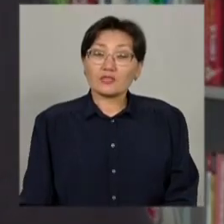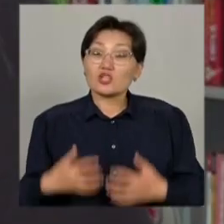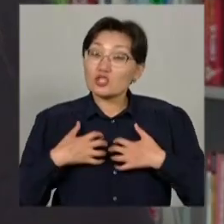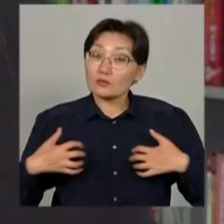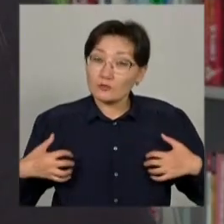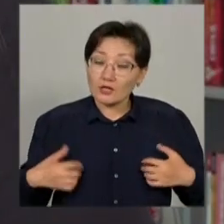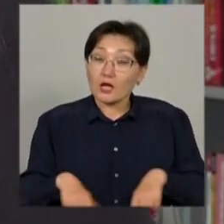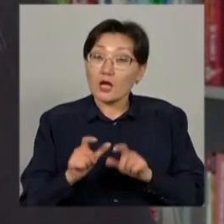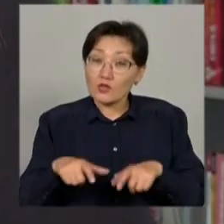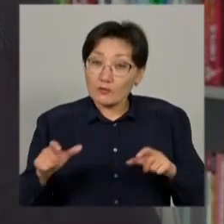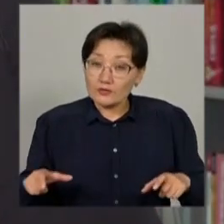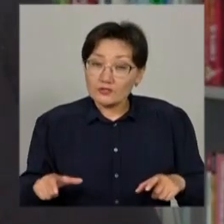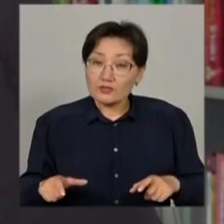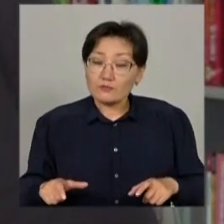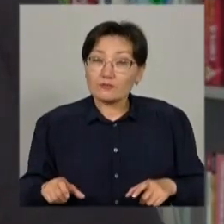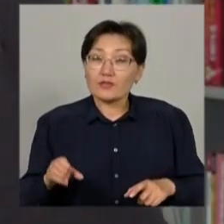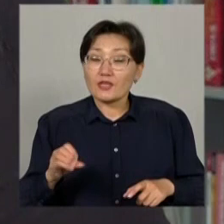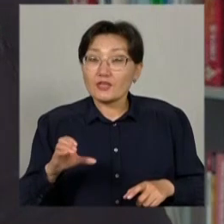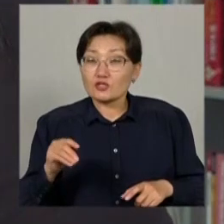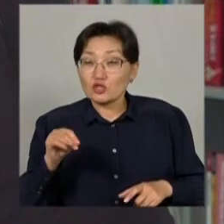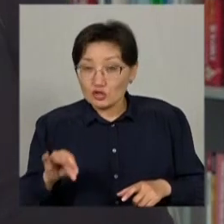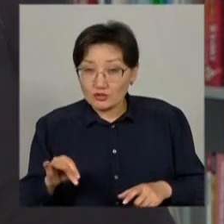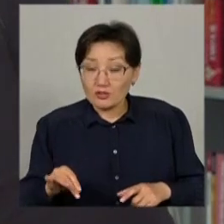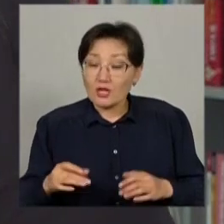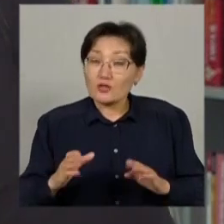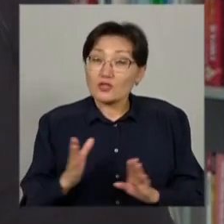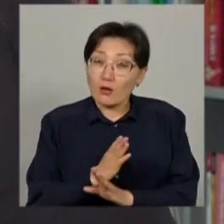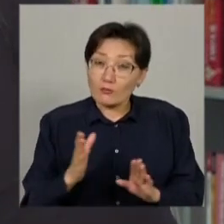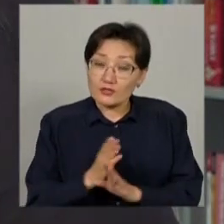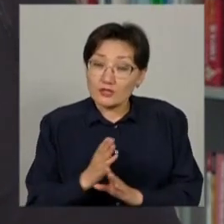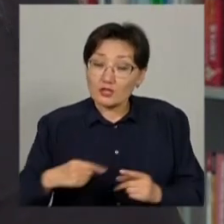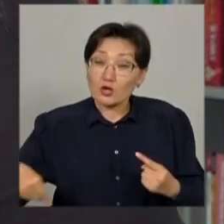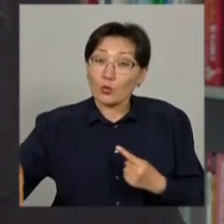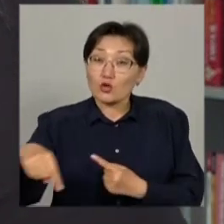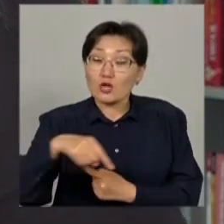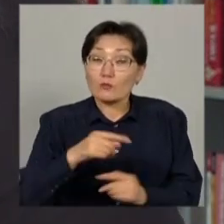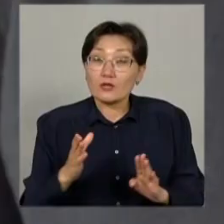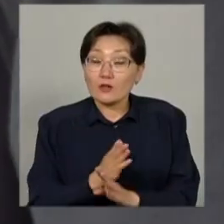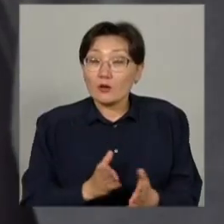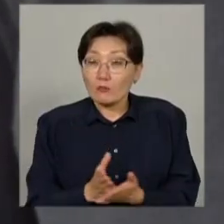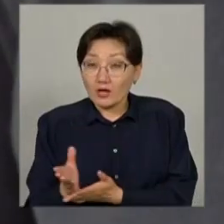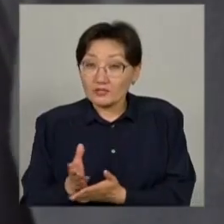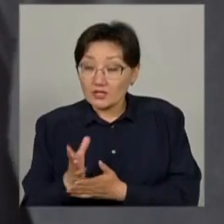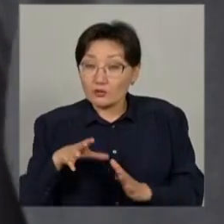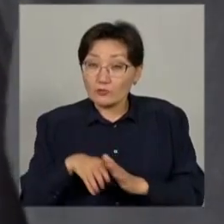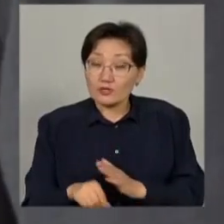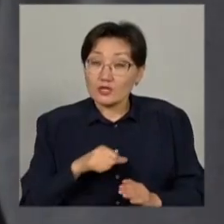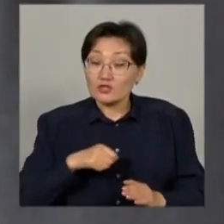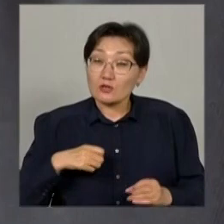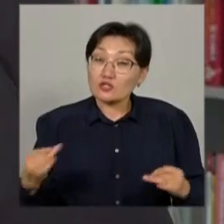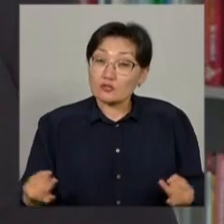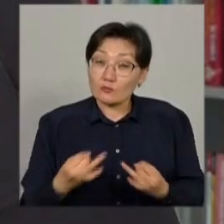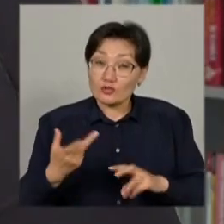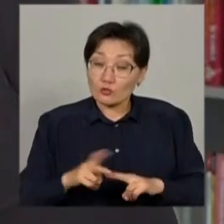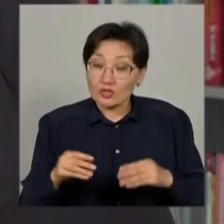Жануарлар, адамдар, ESG деген, табиғат, қоршаған орта деген бағыттарды қамтиды. Ең қызығы,